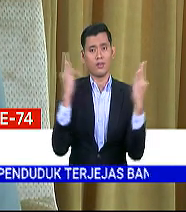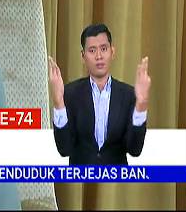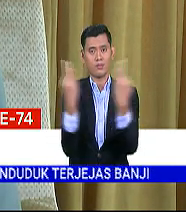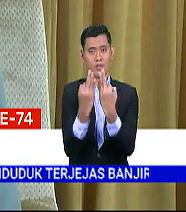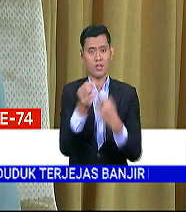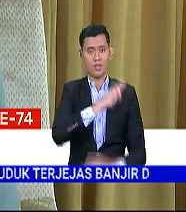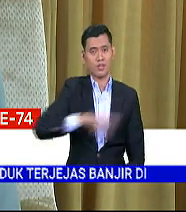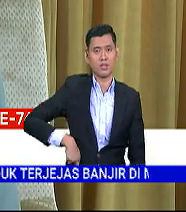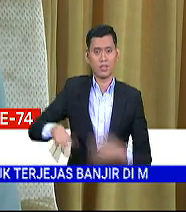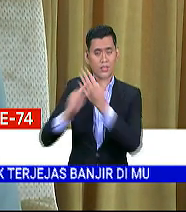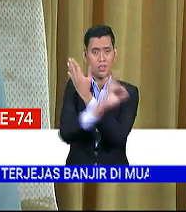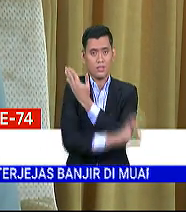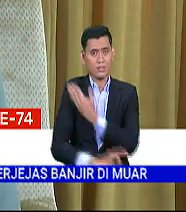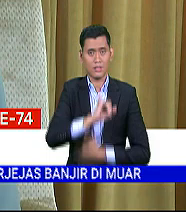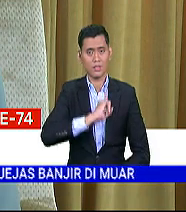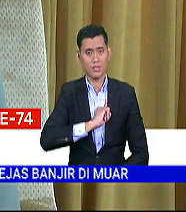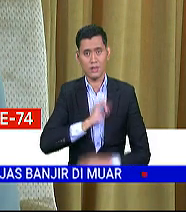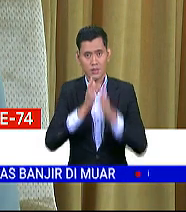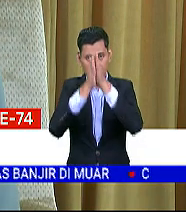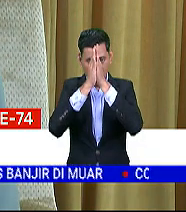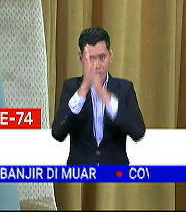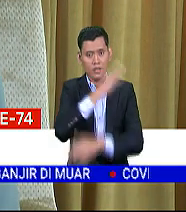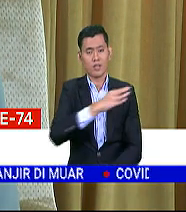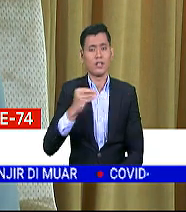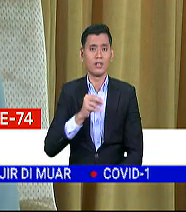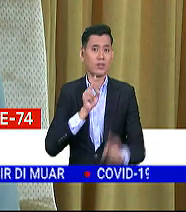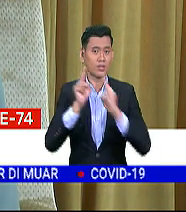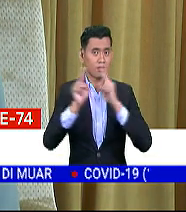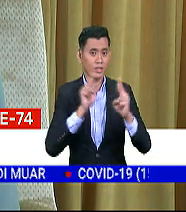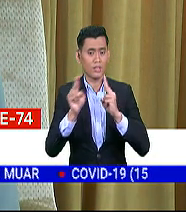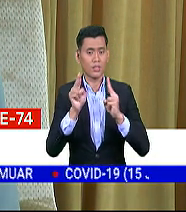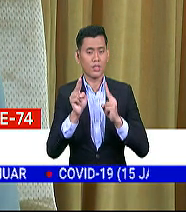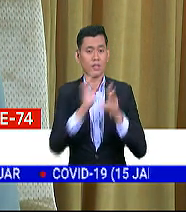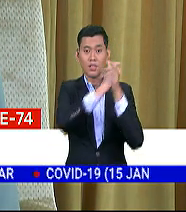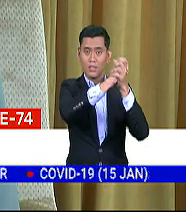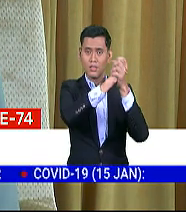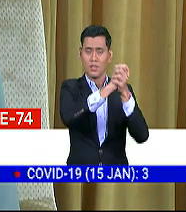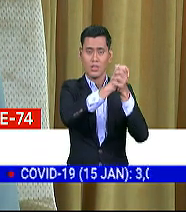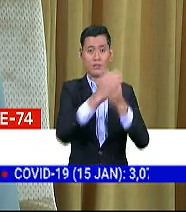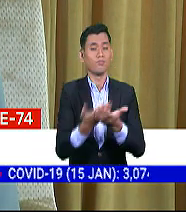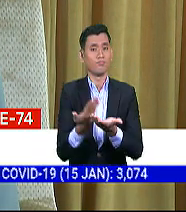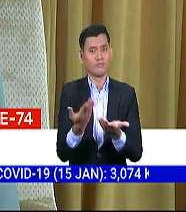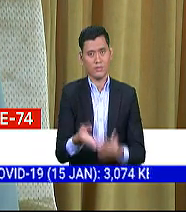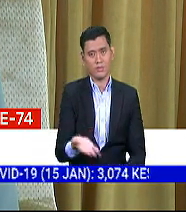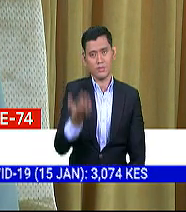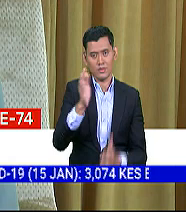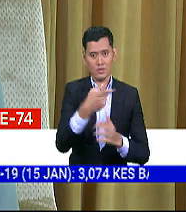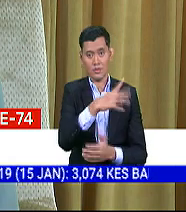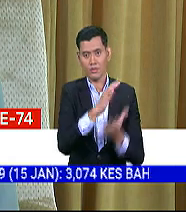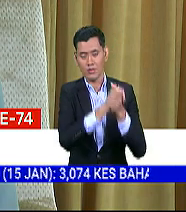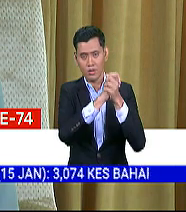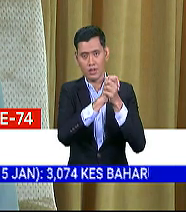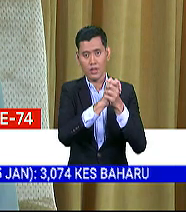Sembilan, Adinda Merafak Sembah dan mengucapkan setinggi-tinggi tahniah buat Tuanku sempena